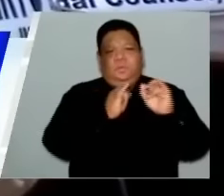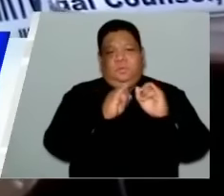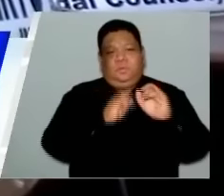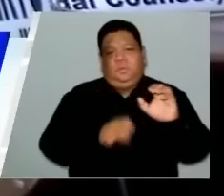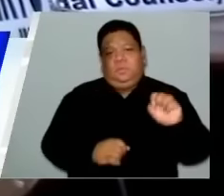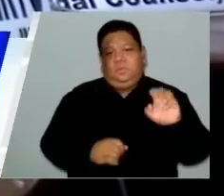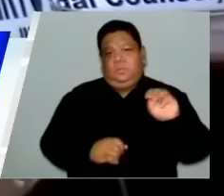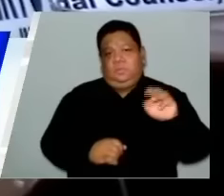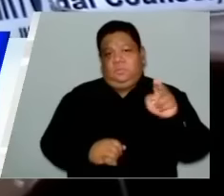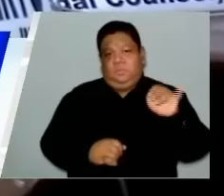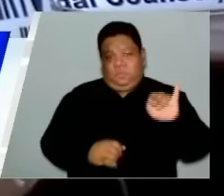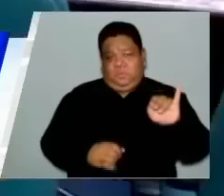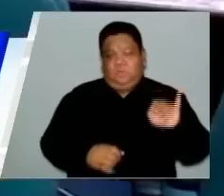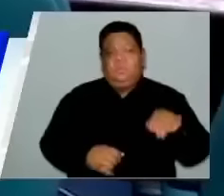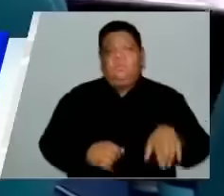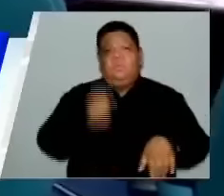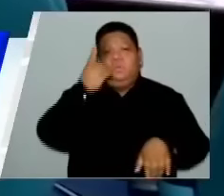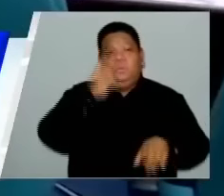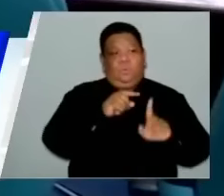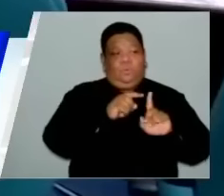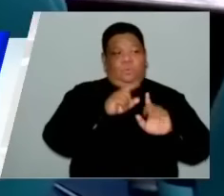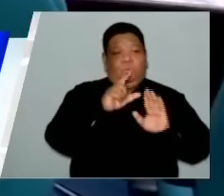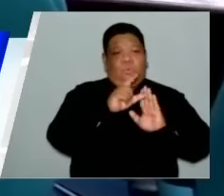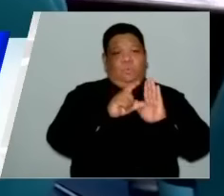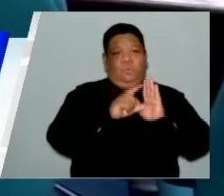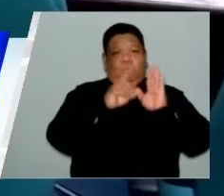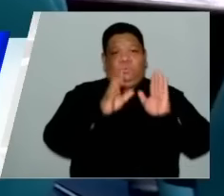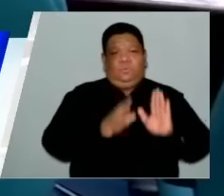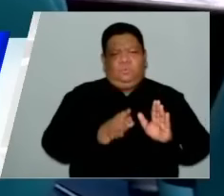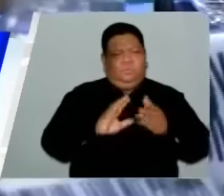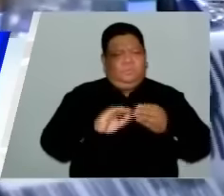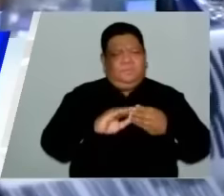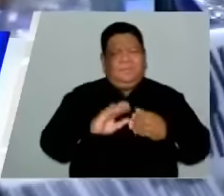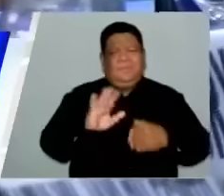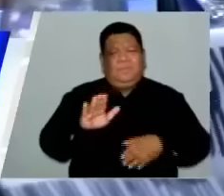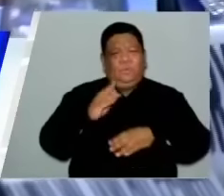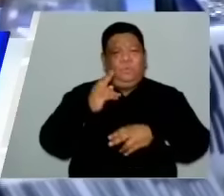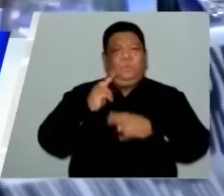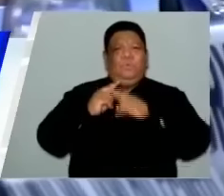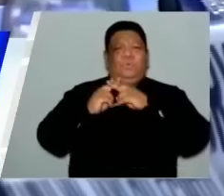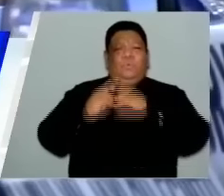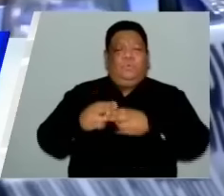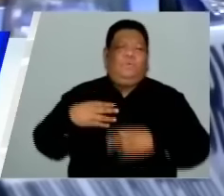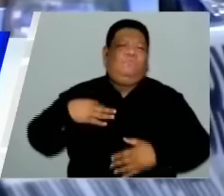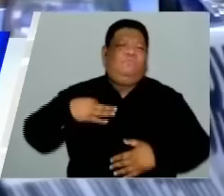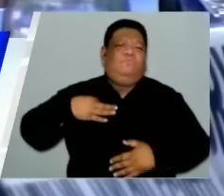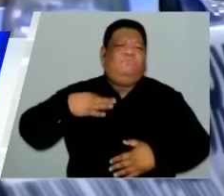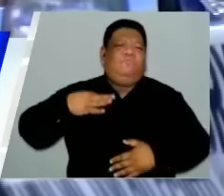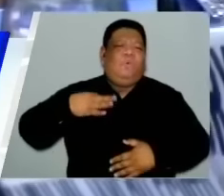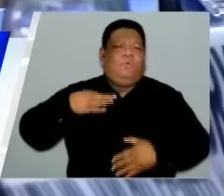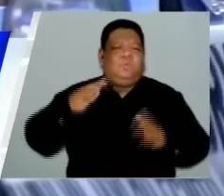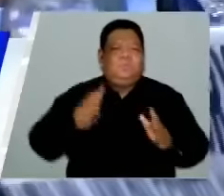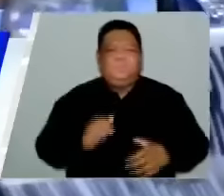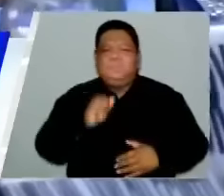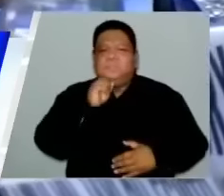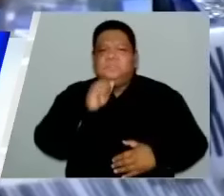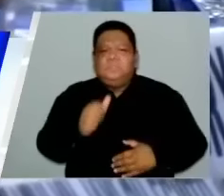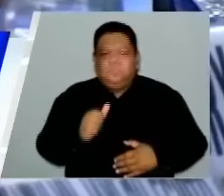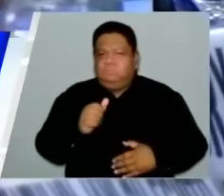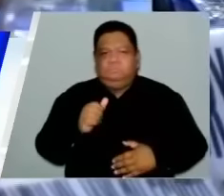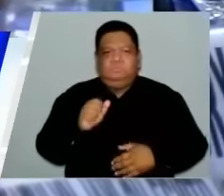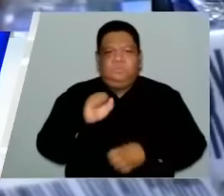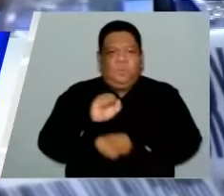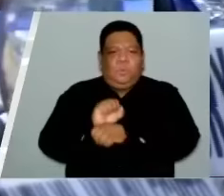ng KOJC, volunteers at hindi empleyado ang full-time workers. As full-time miracle workers of the Kingdom of Jesus Christ, because this